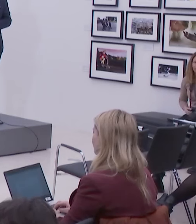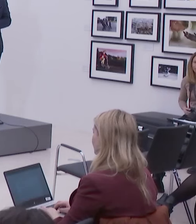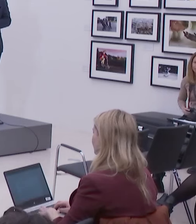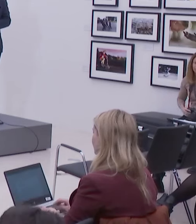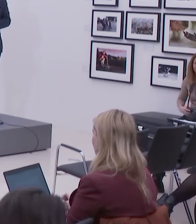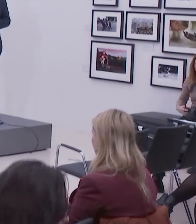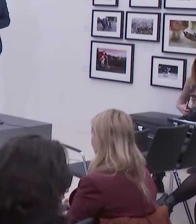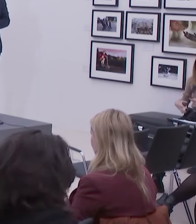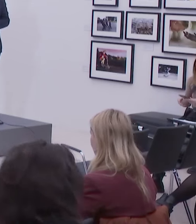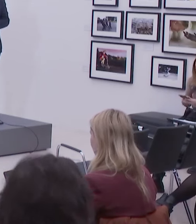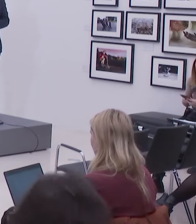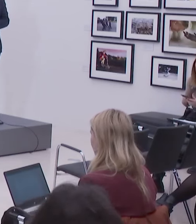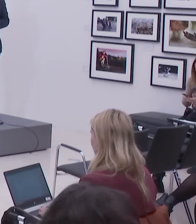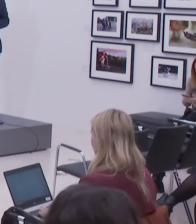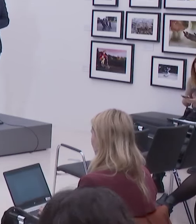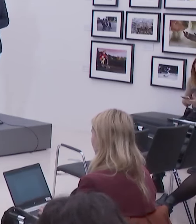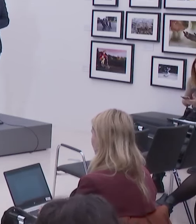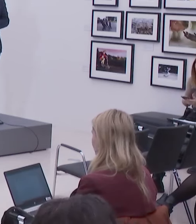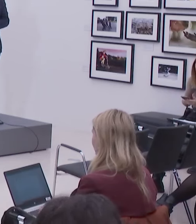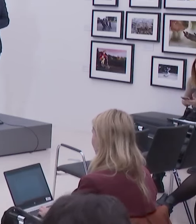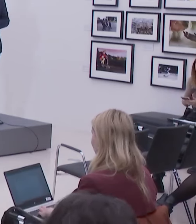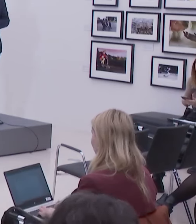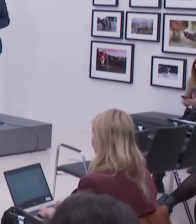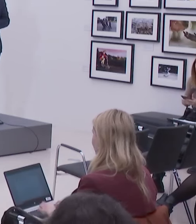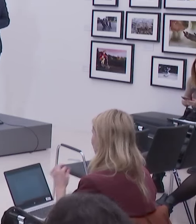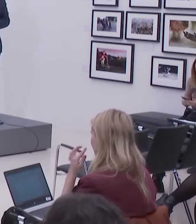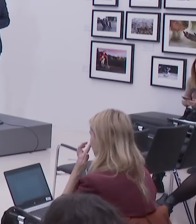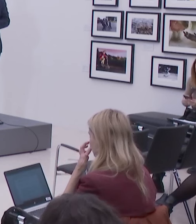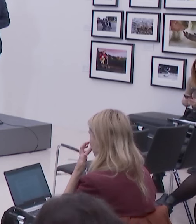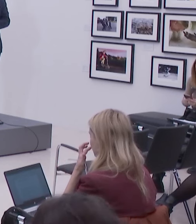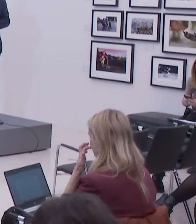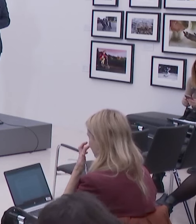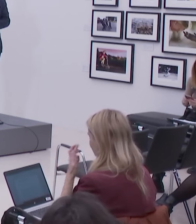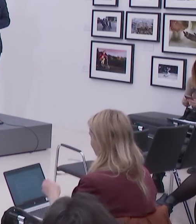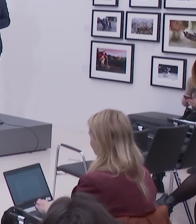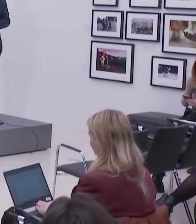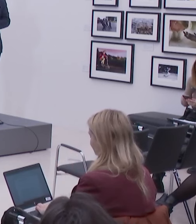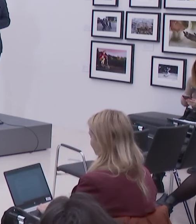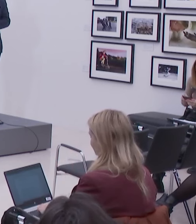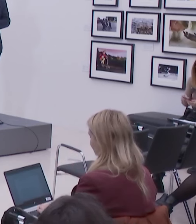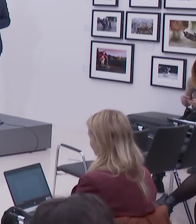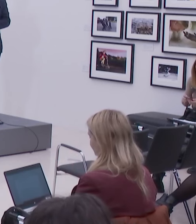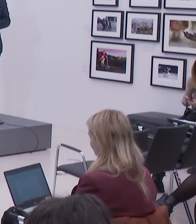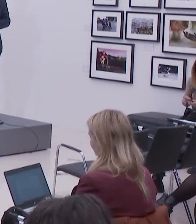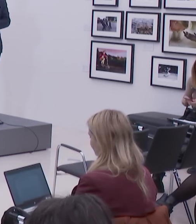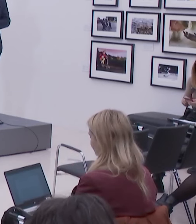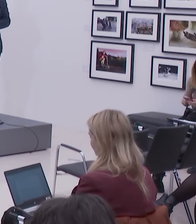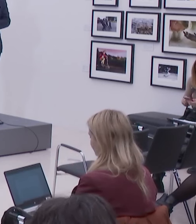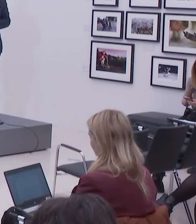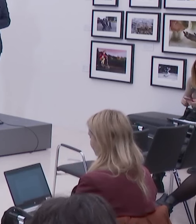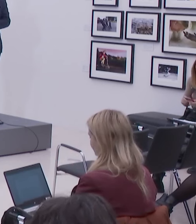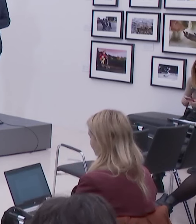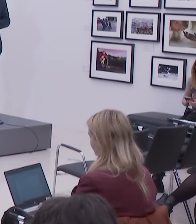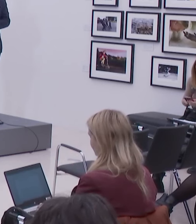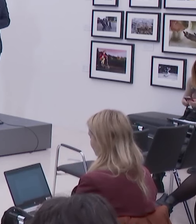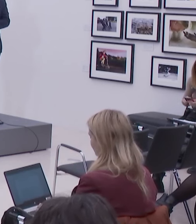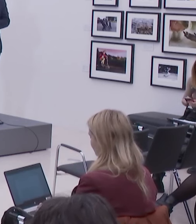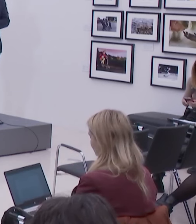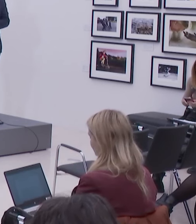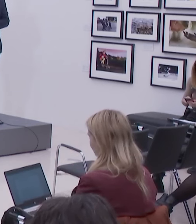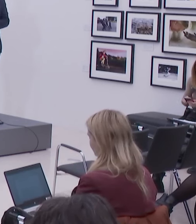Ich habe angesprochen im Bundesverwaltungsgericht, da gab es Kritik, dass der drittgereite Präsident, und zwar vielleicht kann die Ministerin dazu kurz sich äußern, und das Zweite ist, gestern haben die